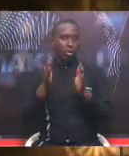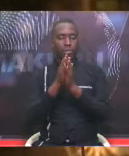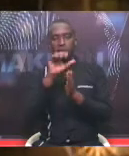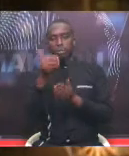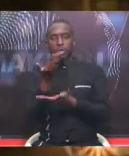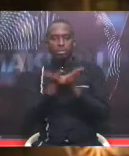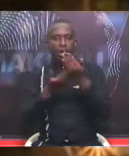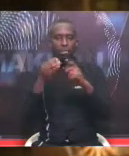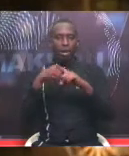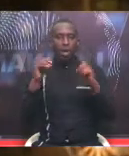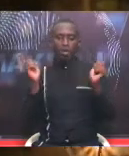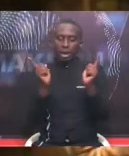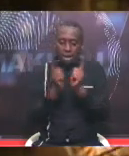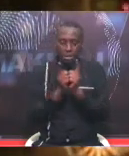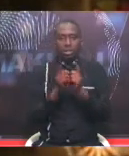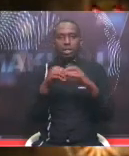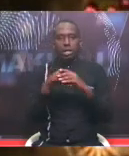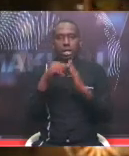ariko nk'incamake y'ayo mabwiriza